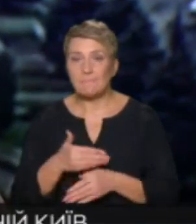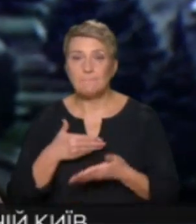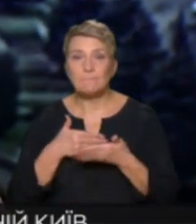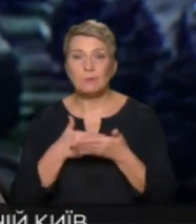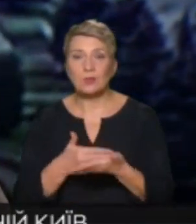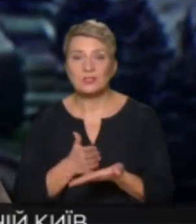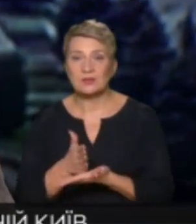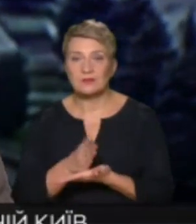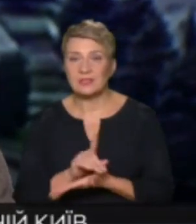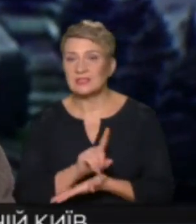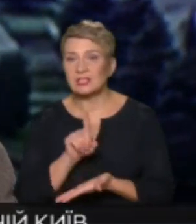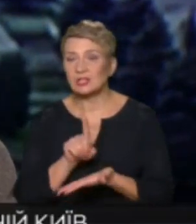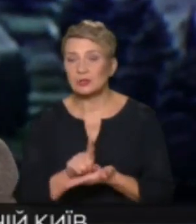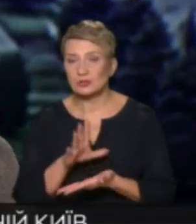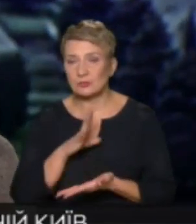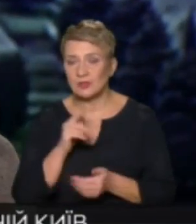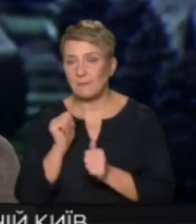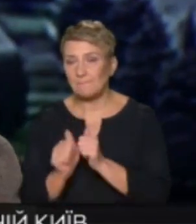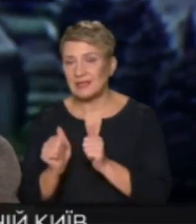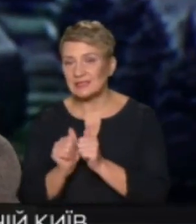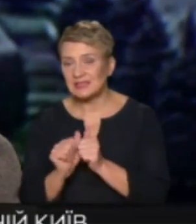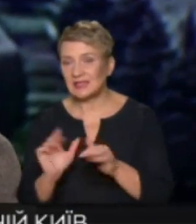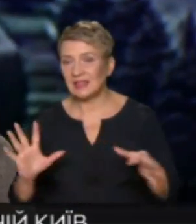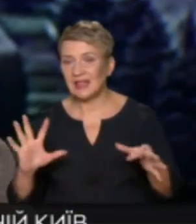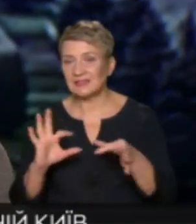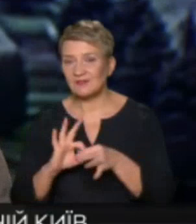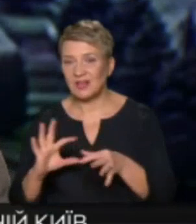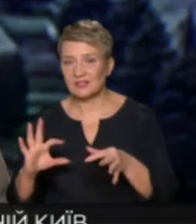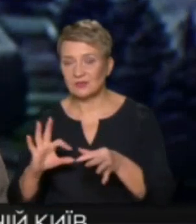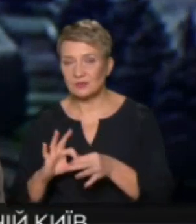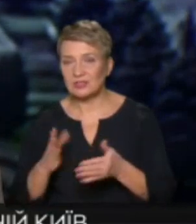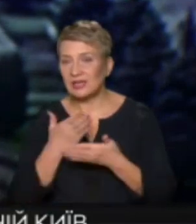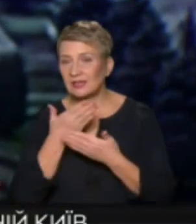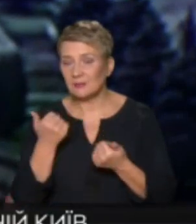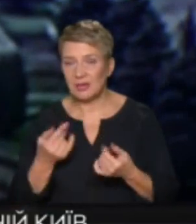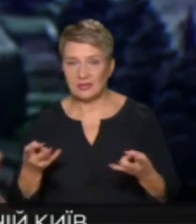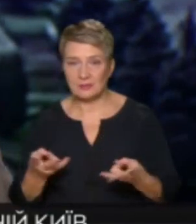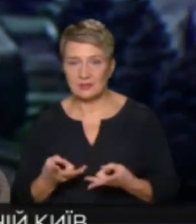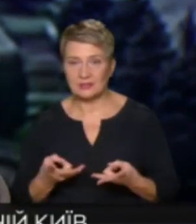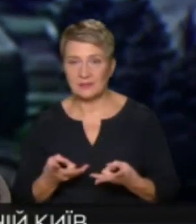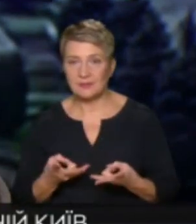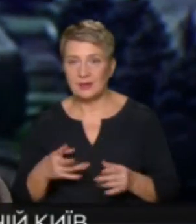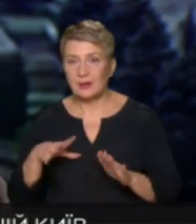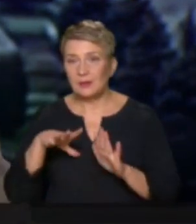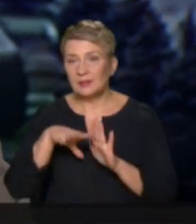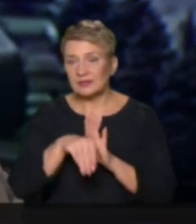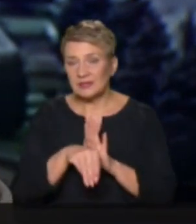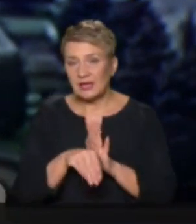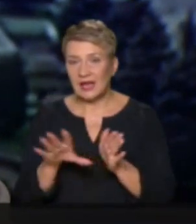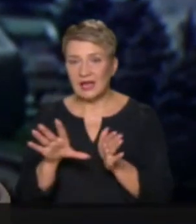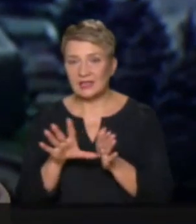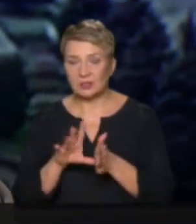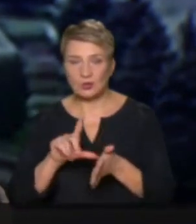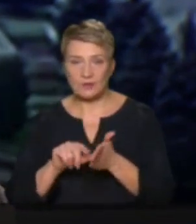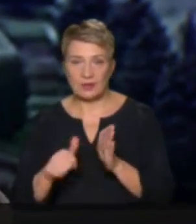бути постійно на зв'язку, да, тому що, ну, це і немає в цьому і необхідності. При запровадженні електронного кабінету,